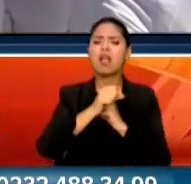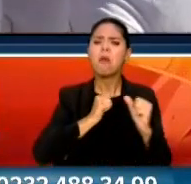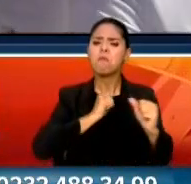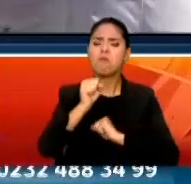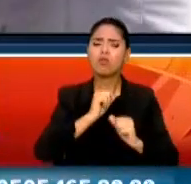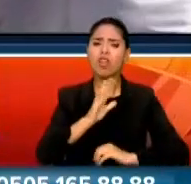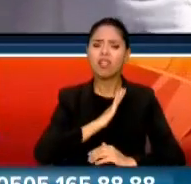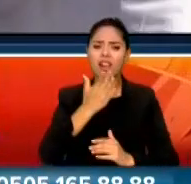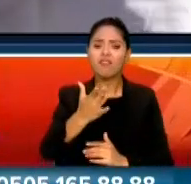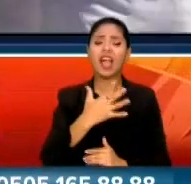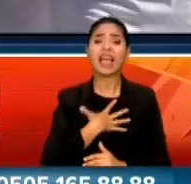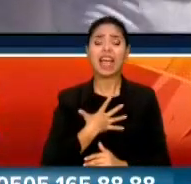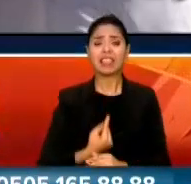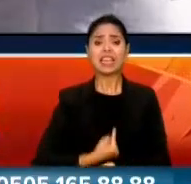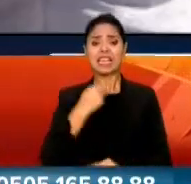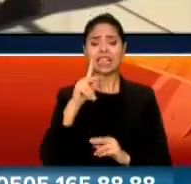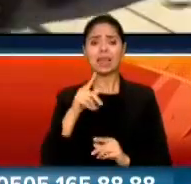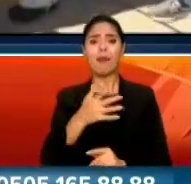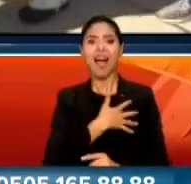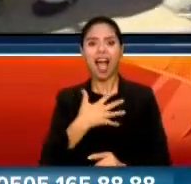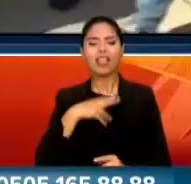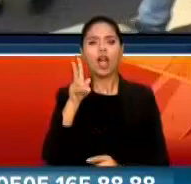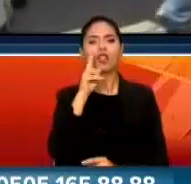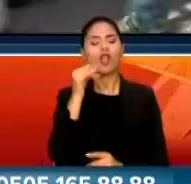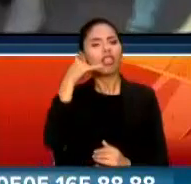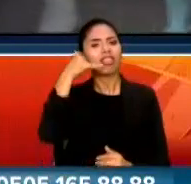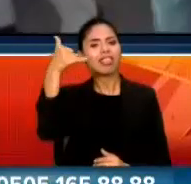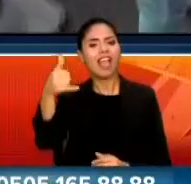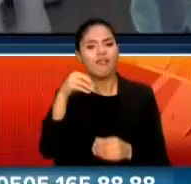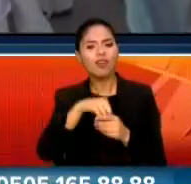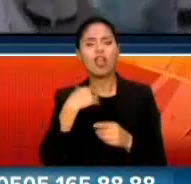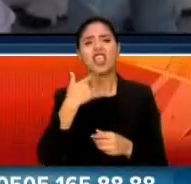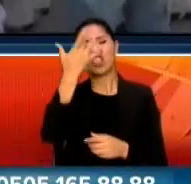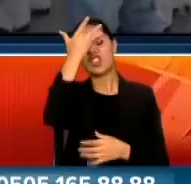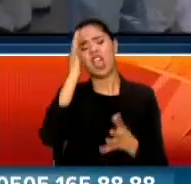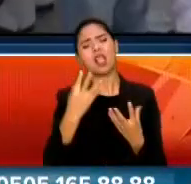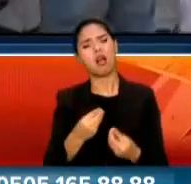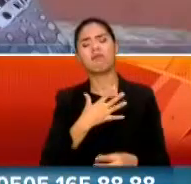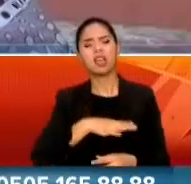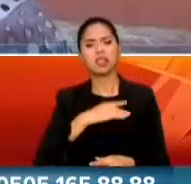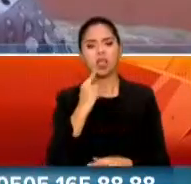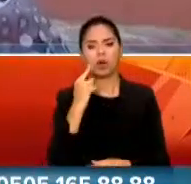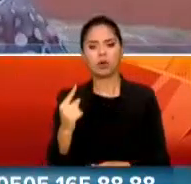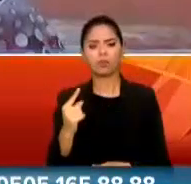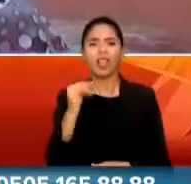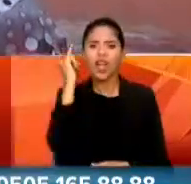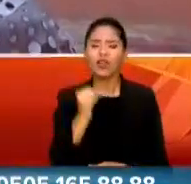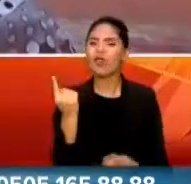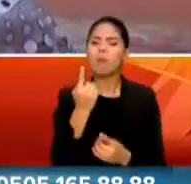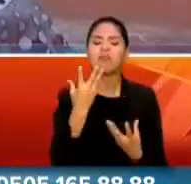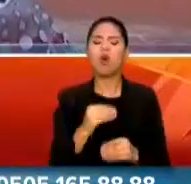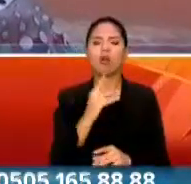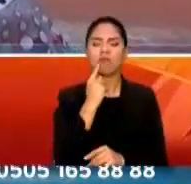çarpışmıştı. Sanki içine doğmuşçasına annesiyle son konuşmasında şehit olmak istediğini söylemişti. Kötülere bir şey olmaz